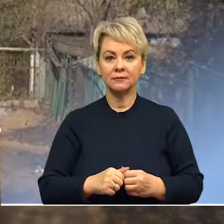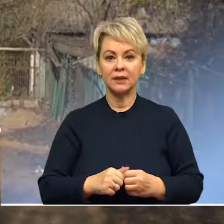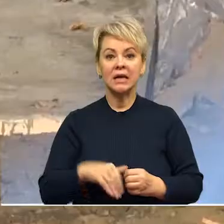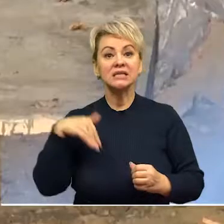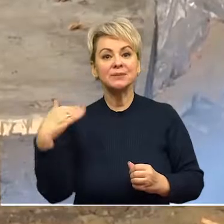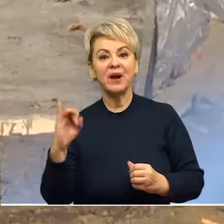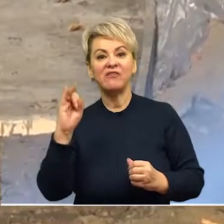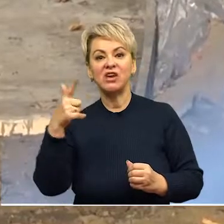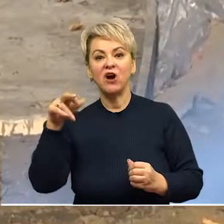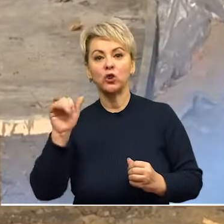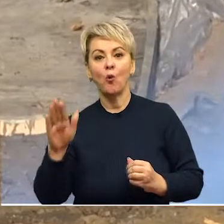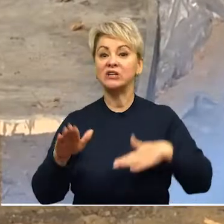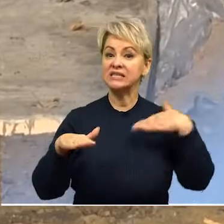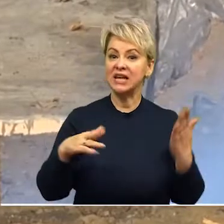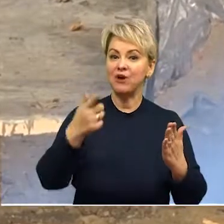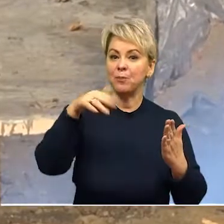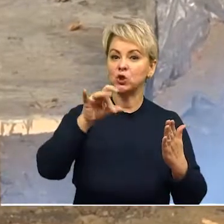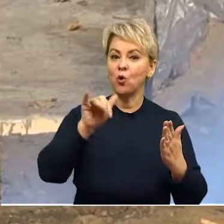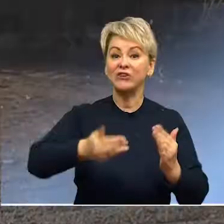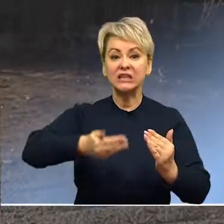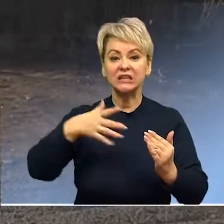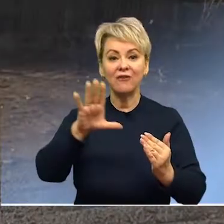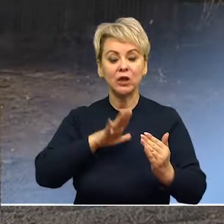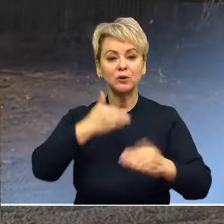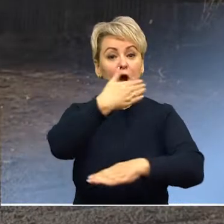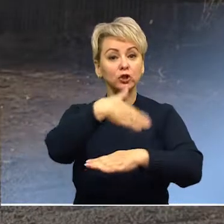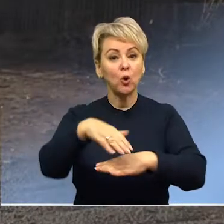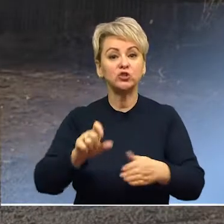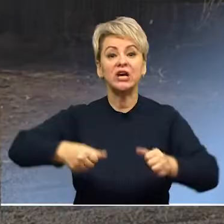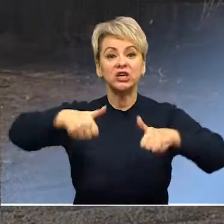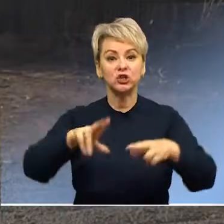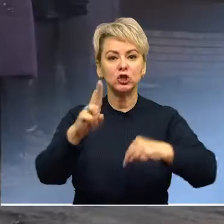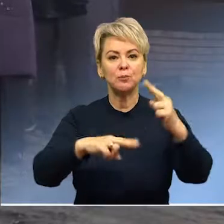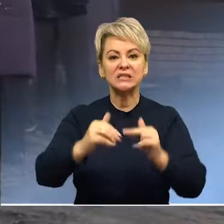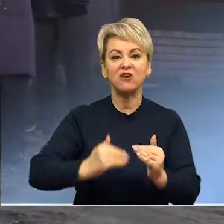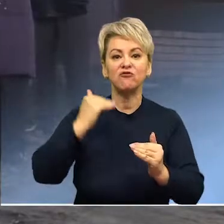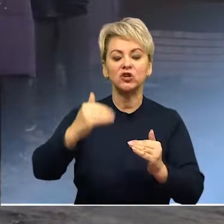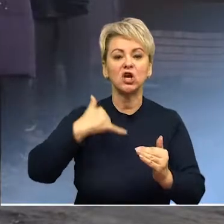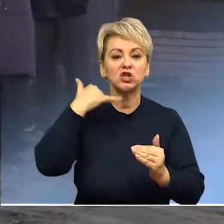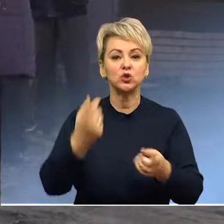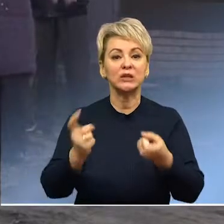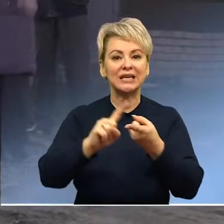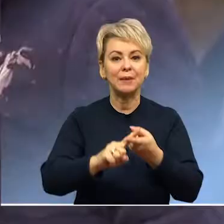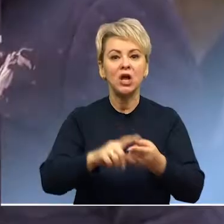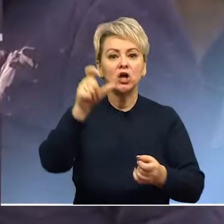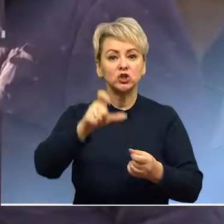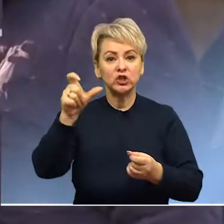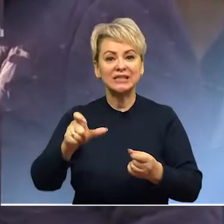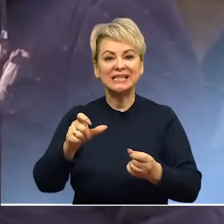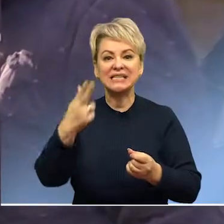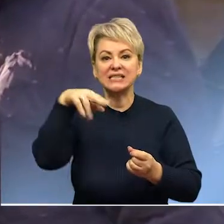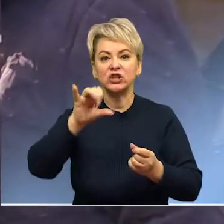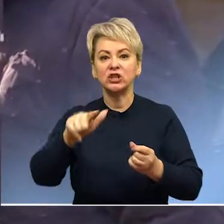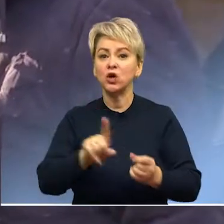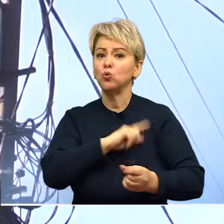Справа Иванова, а слева Петровым. Так было еще недавно. На улице решила прописаться вышка сотовой связи. Жители СНТ «Железнодорожник»